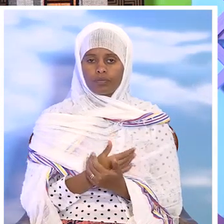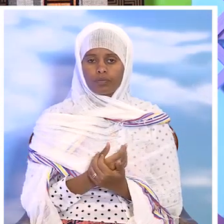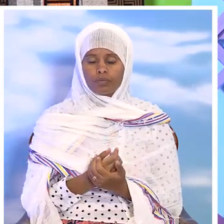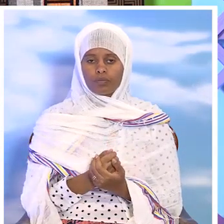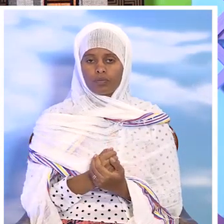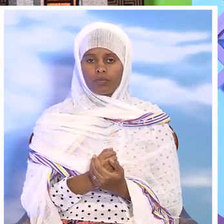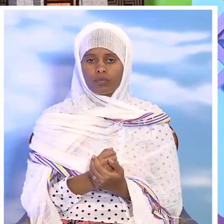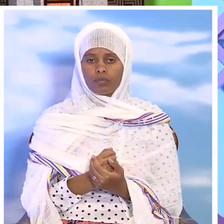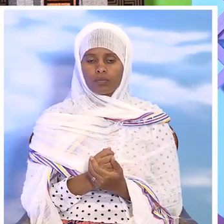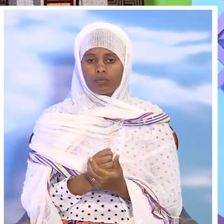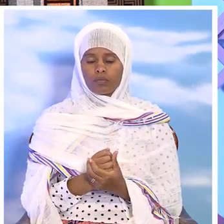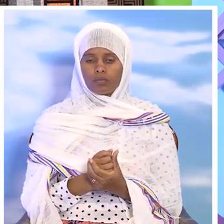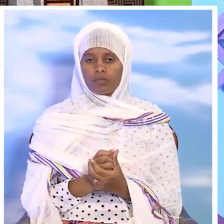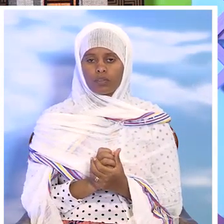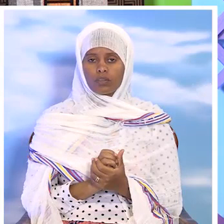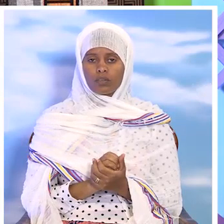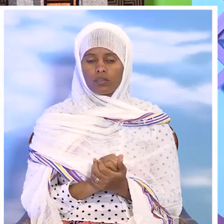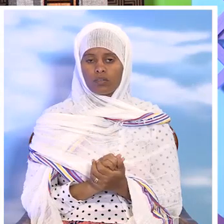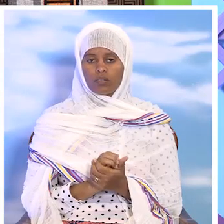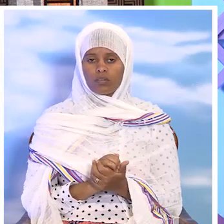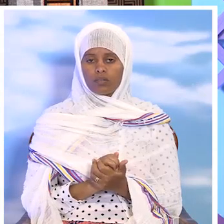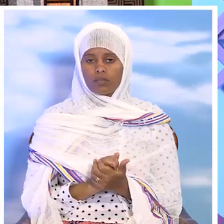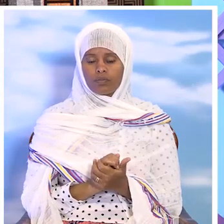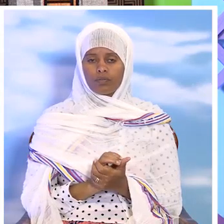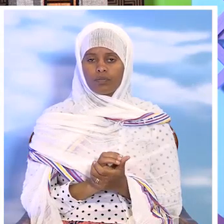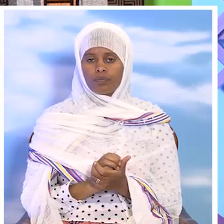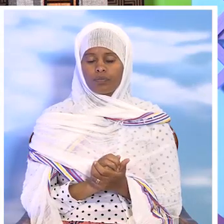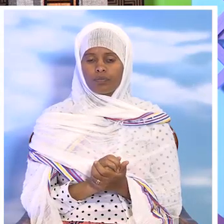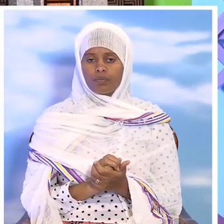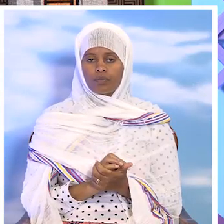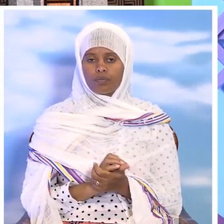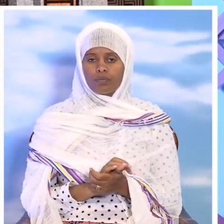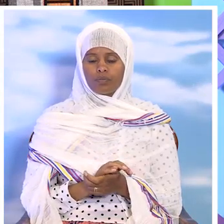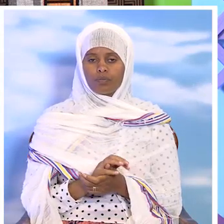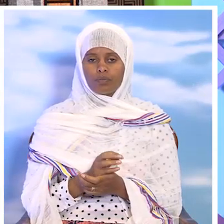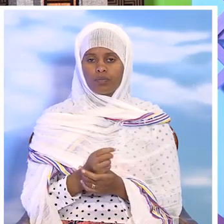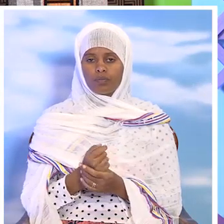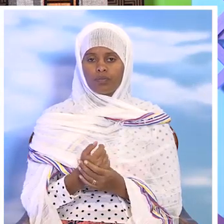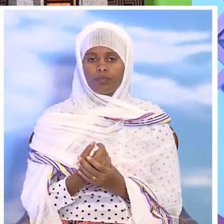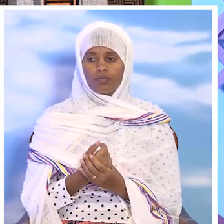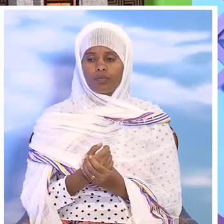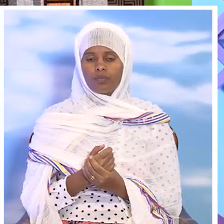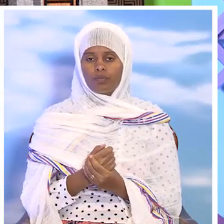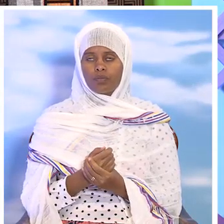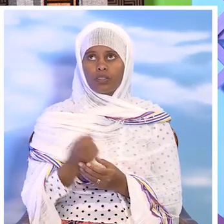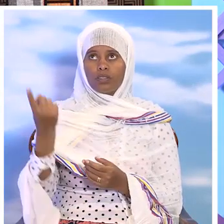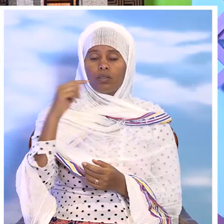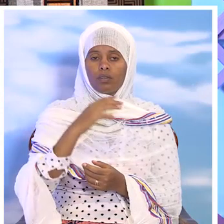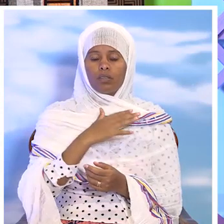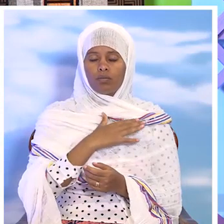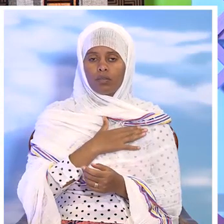በትንሳኤከ ብምባል ሊቃውንቲ ናይ ዕለት መዝሙር ይዝሙሩ እዮም ማለት እዩ። ስለዚ እዚ ድማ እግዚኣብሄር